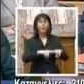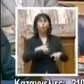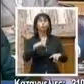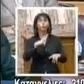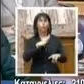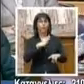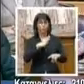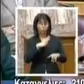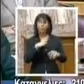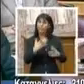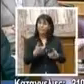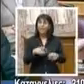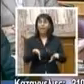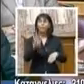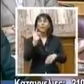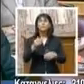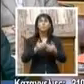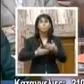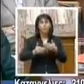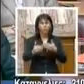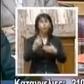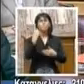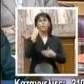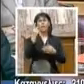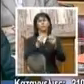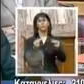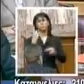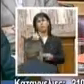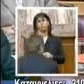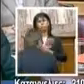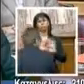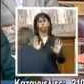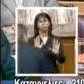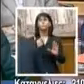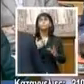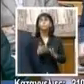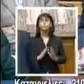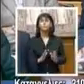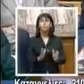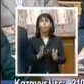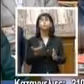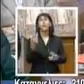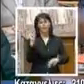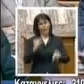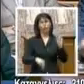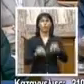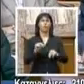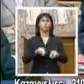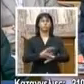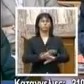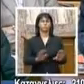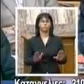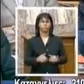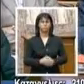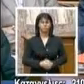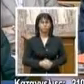έχετε μία και μοναδική λύση. Να προχωρήσετε στη λαϊκή κρίση, στη λαϊκή